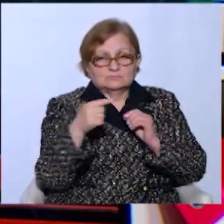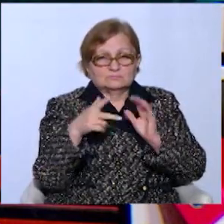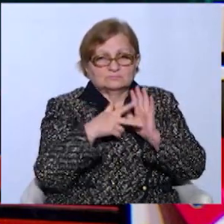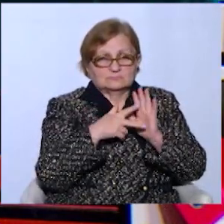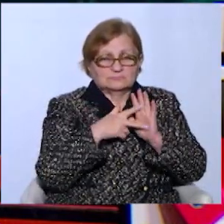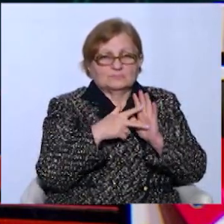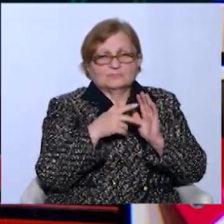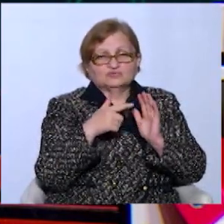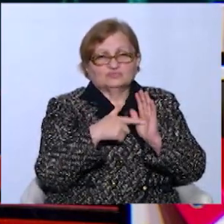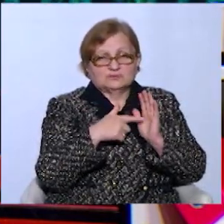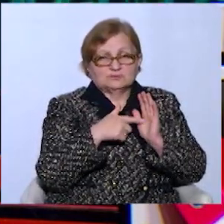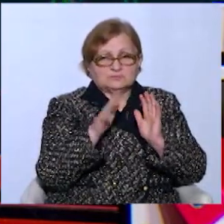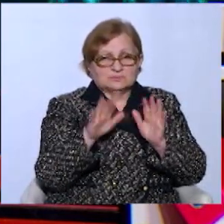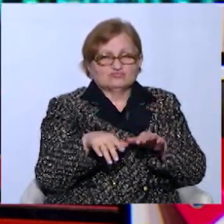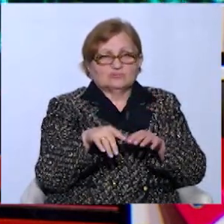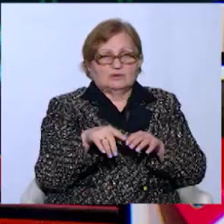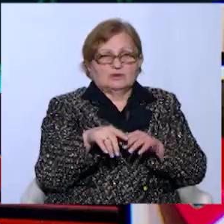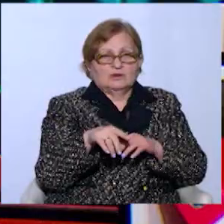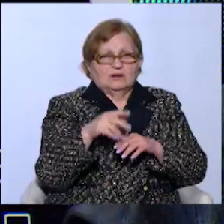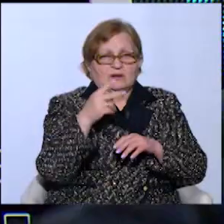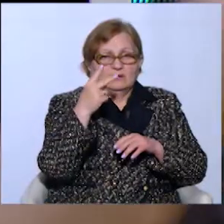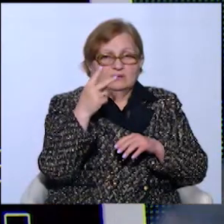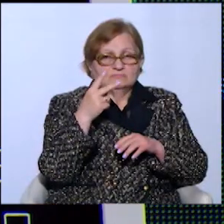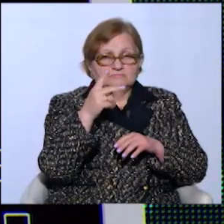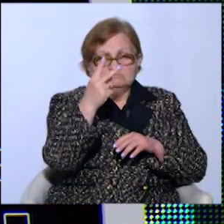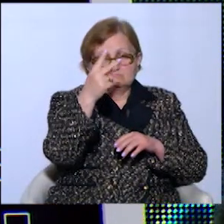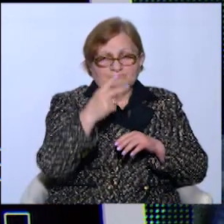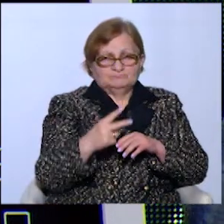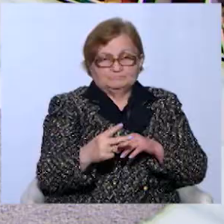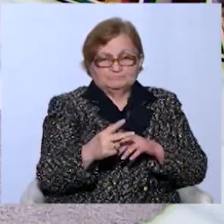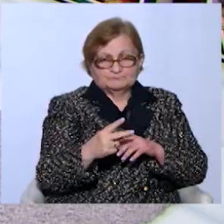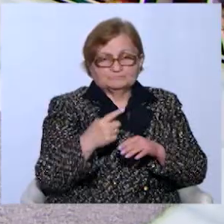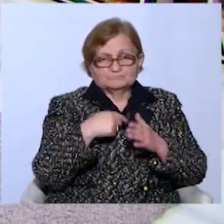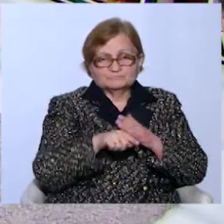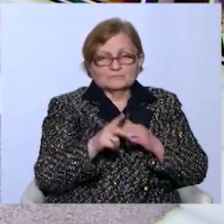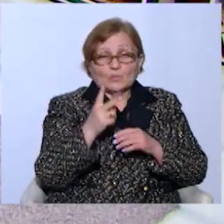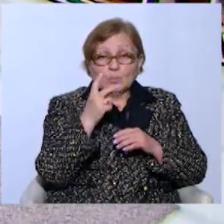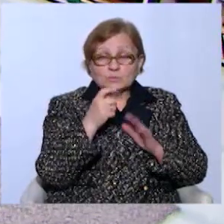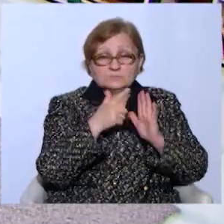არის 7 და 2 ასეული ჩამოვიდა ხელუხლებელი.